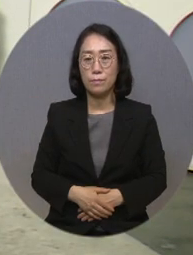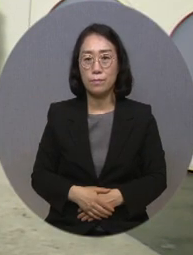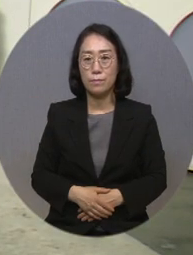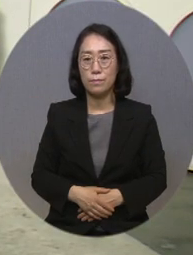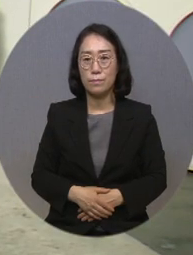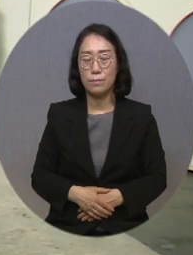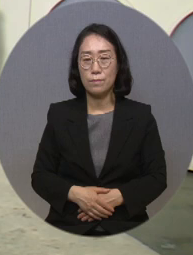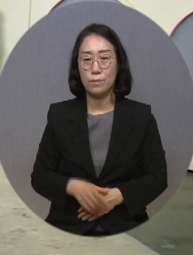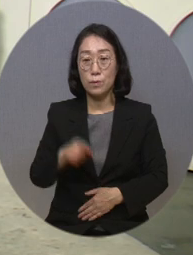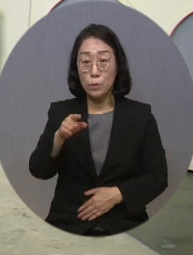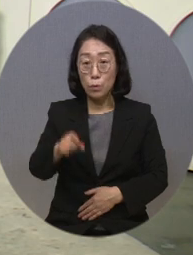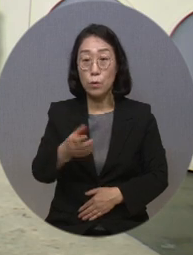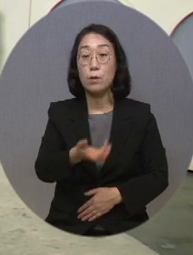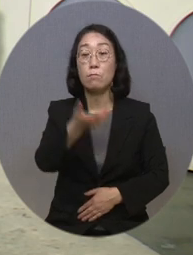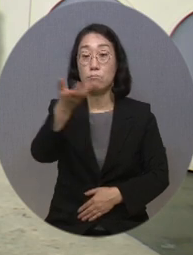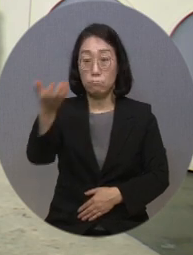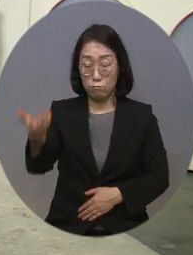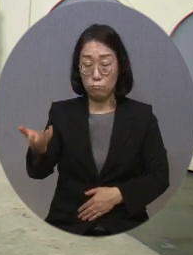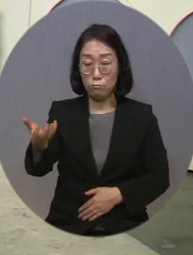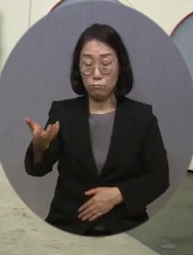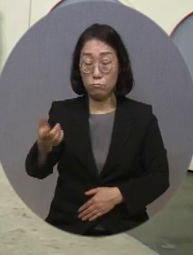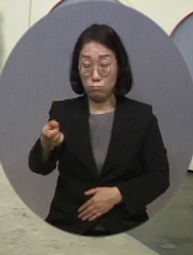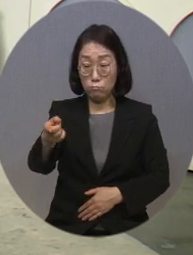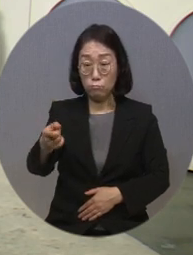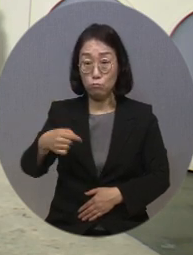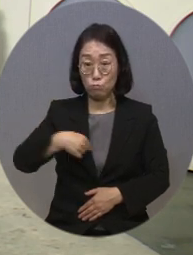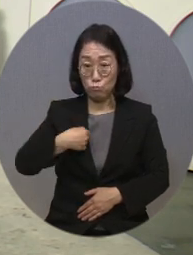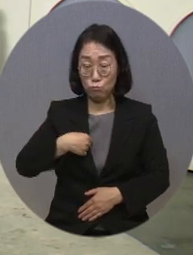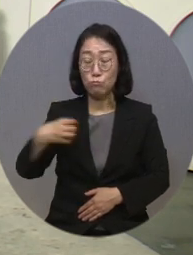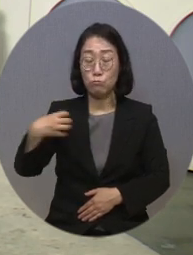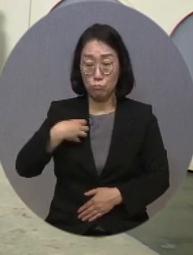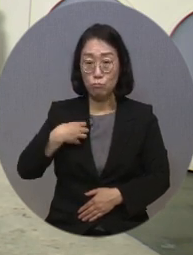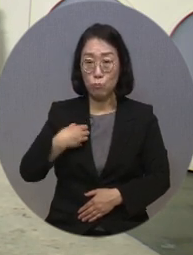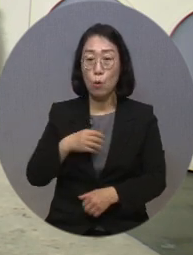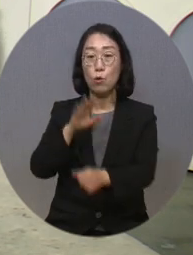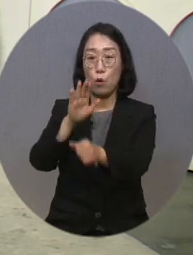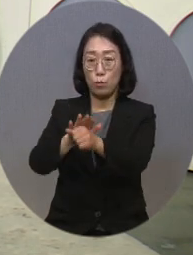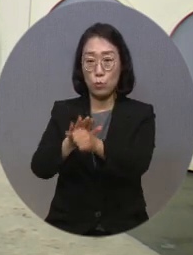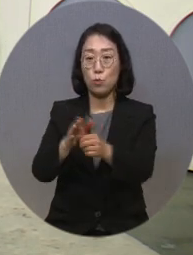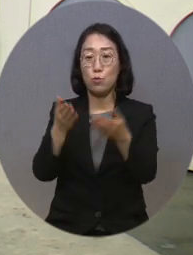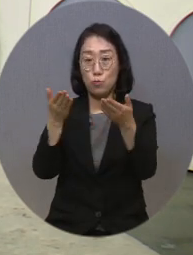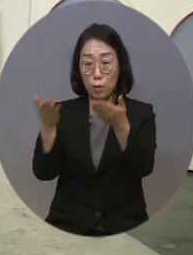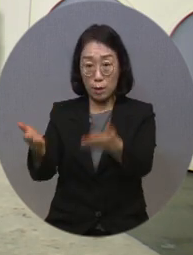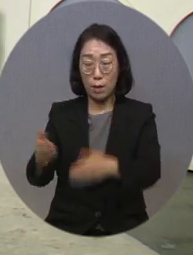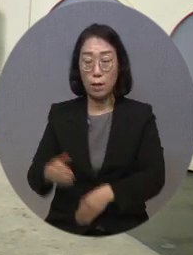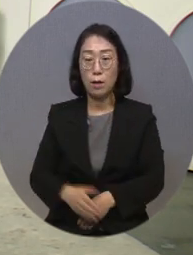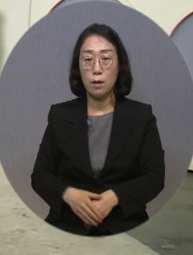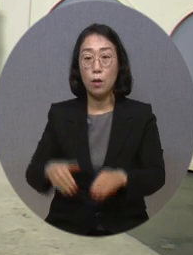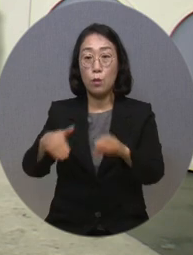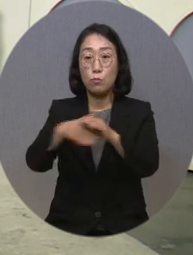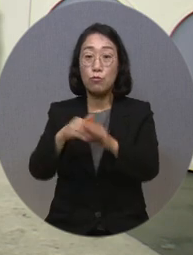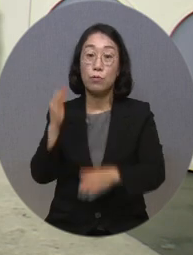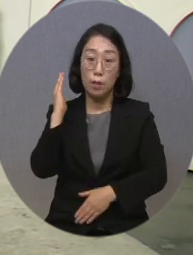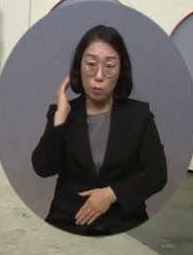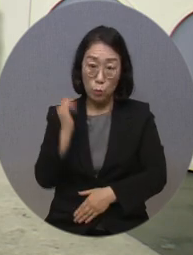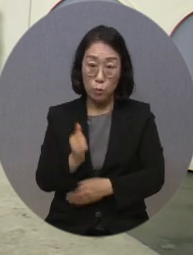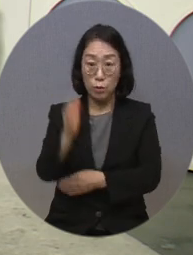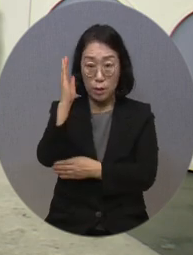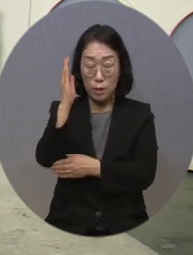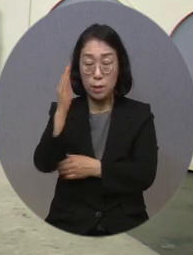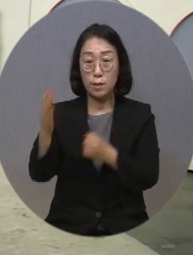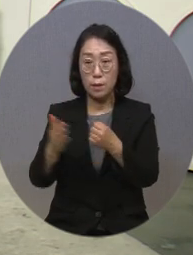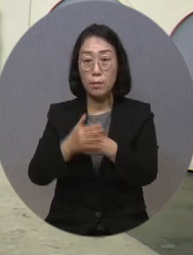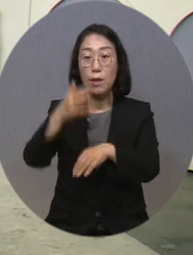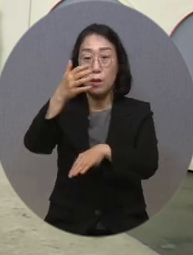대통령 집무실의 이전은 차기 정부의 몫이라고 그러면서 그 협조하겠다 이런 말씀도 문 대통령께서 하셨기 때문에 예. 저는